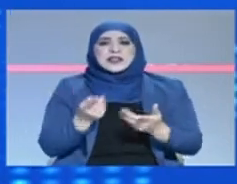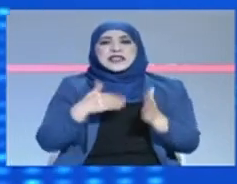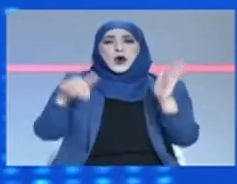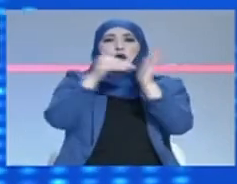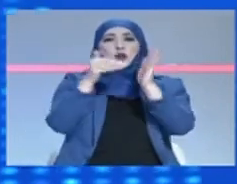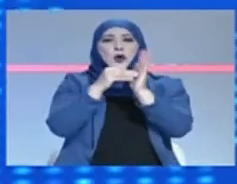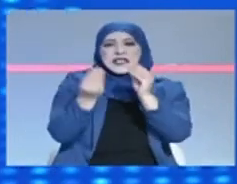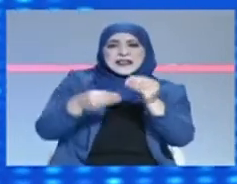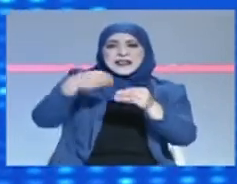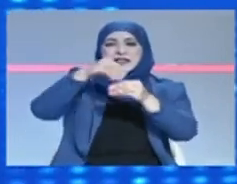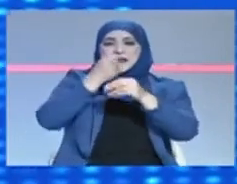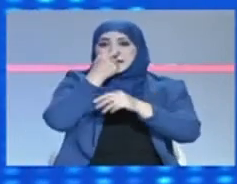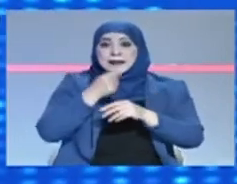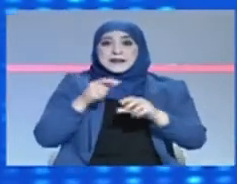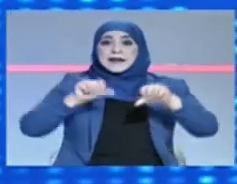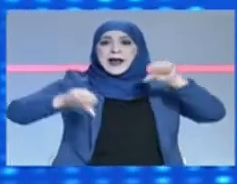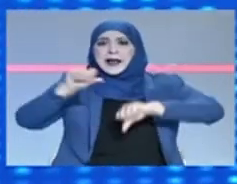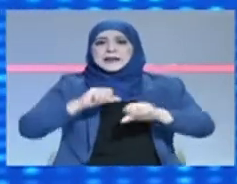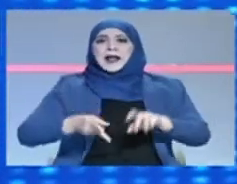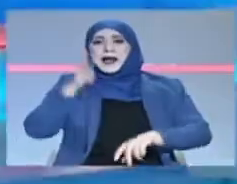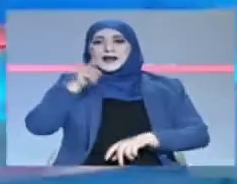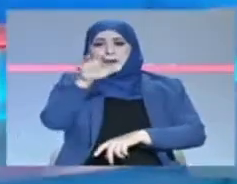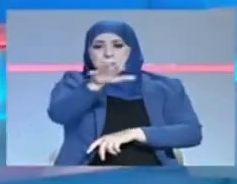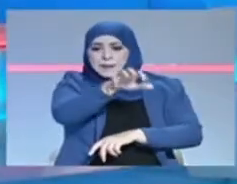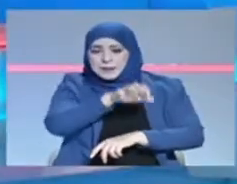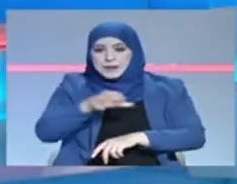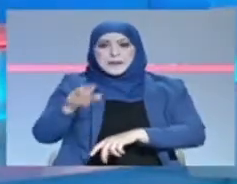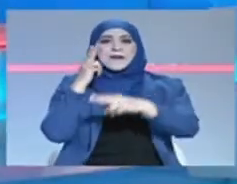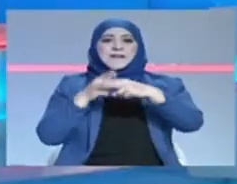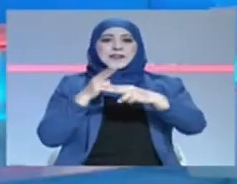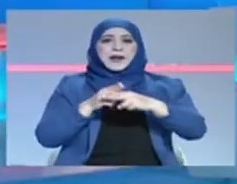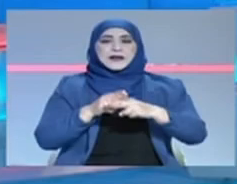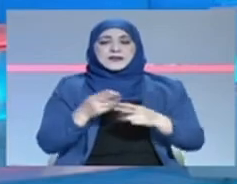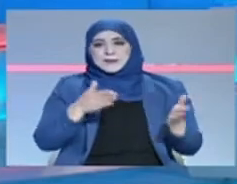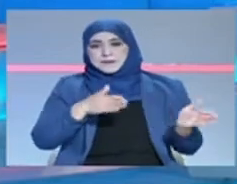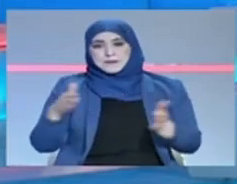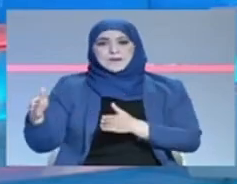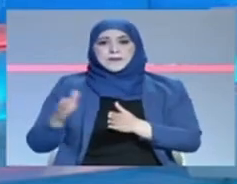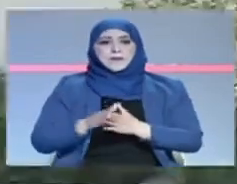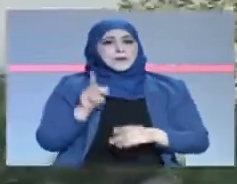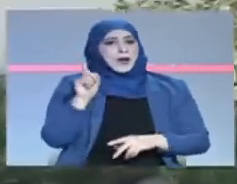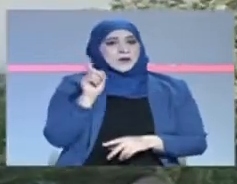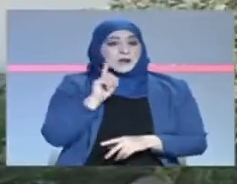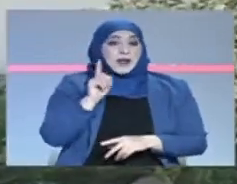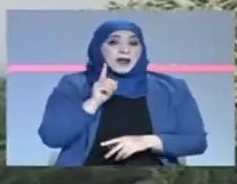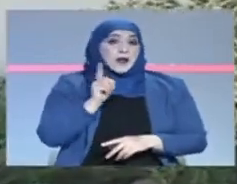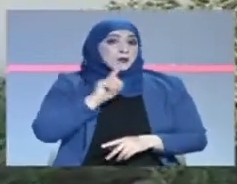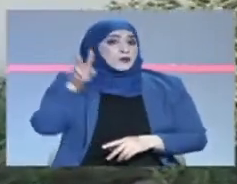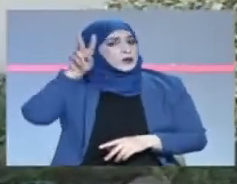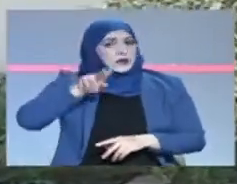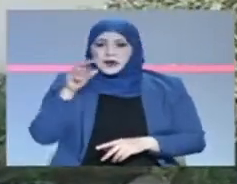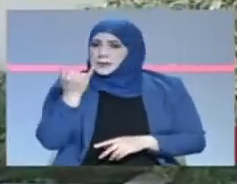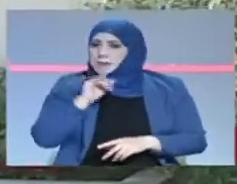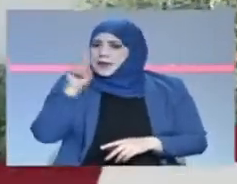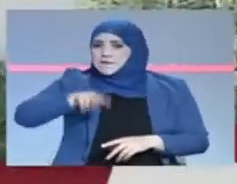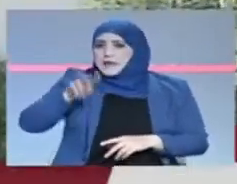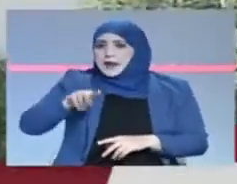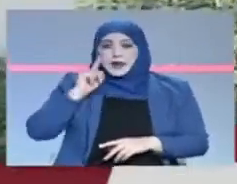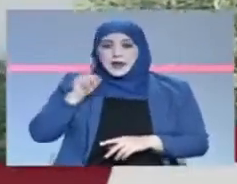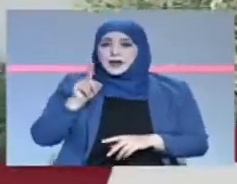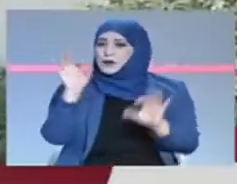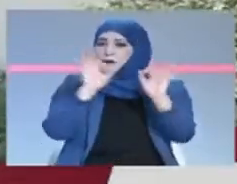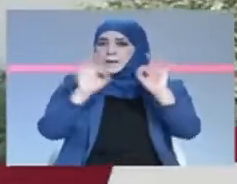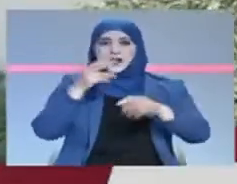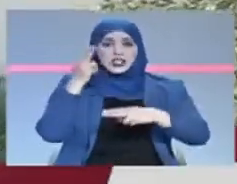في جميع المعتمديات توقيا من فيروس كورونا. هذا مش صحيح، ولم يتم تسجيل إلى حد الآن